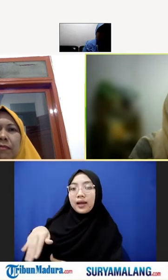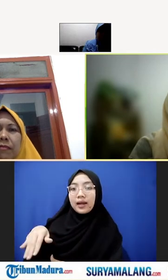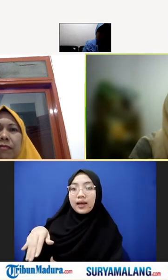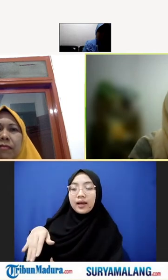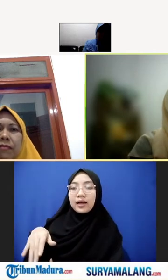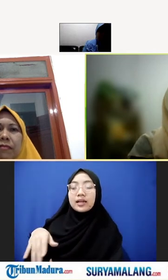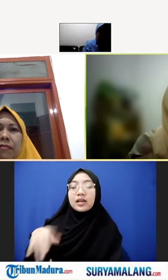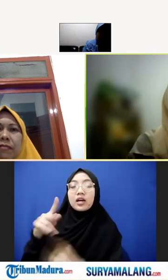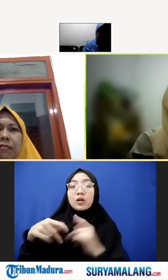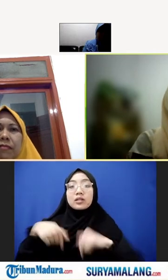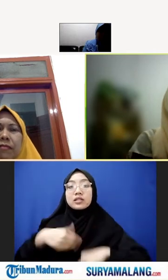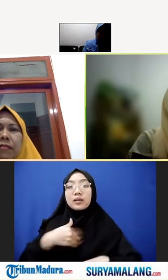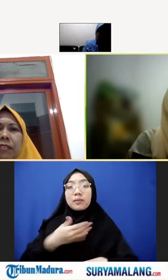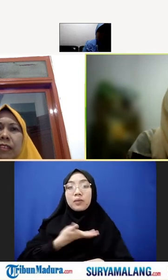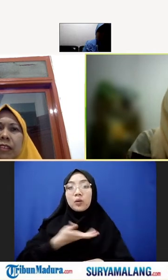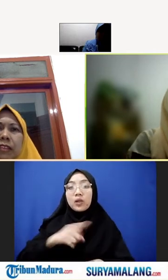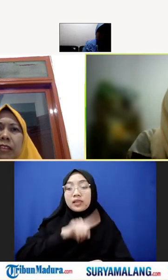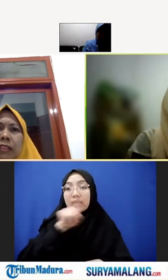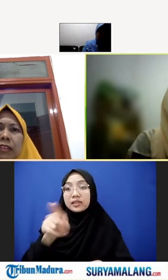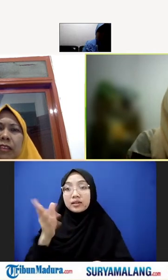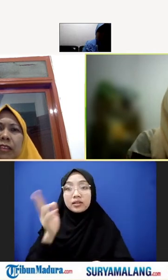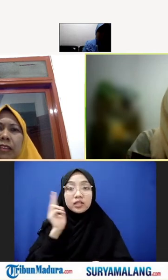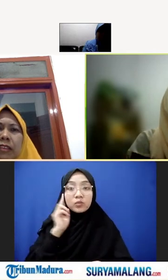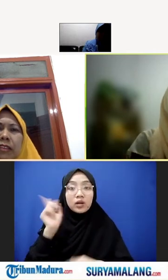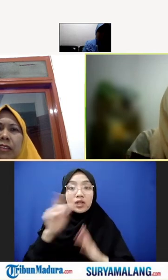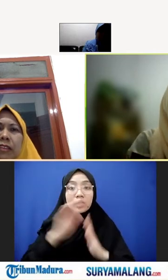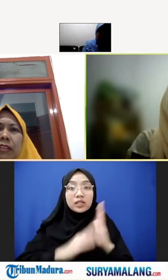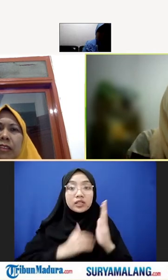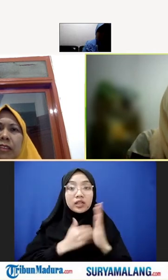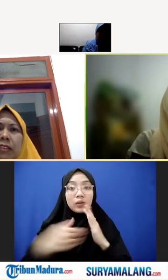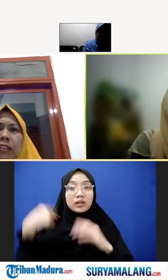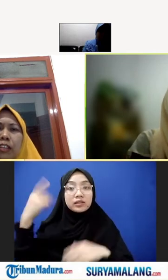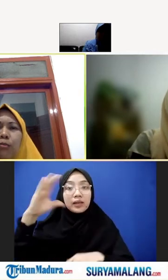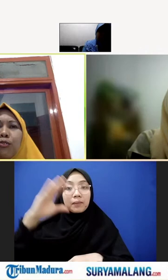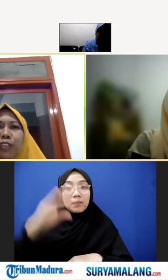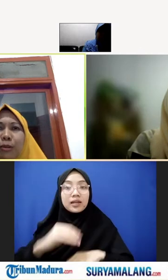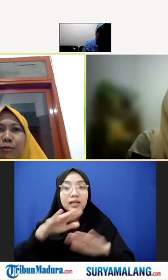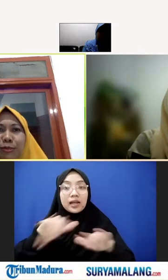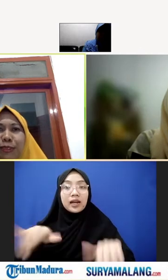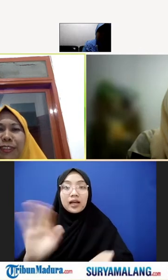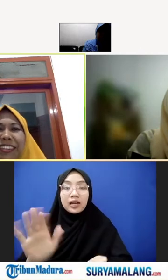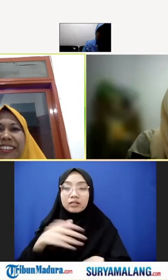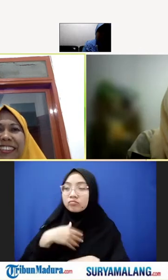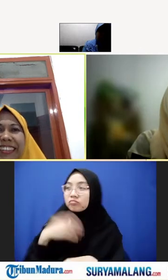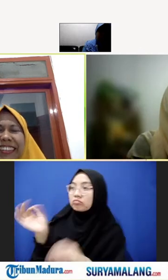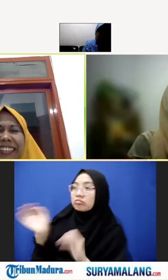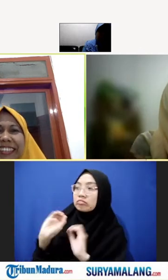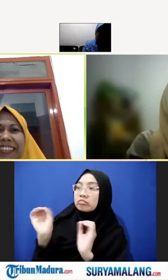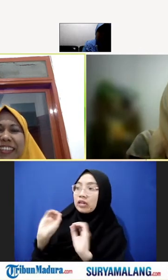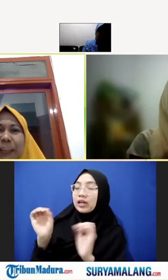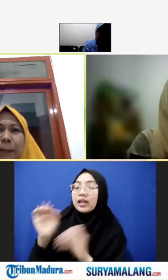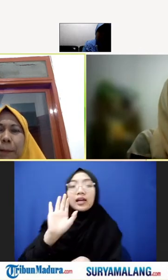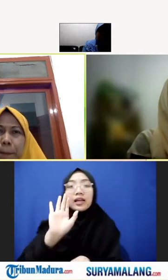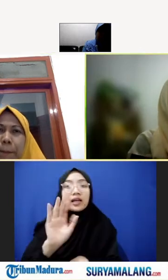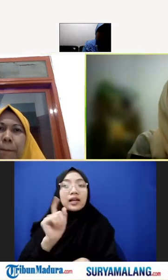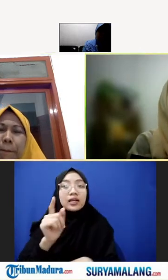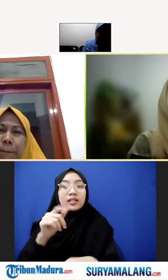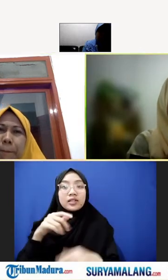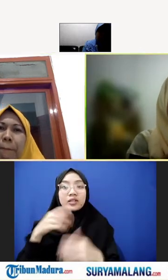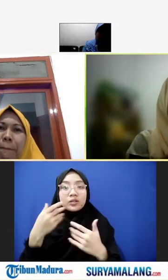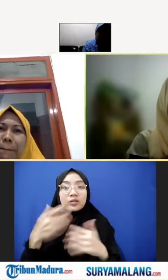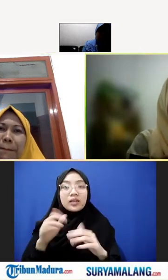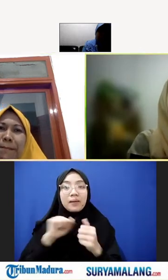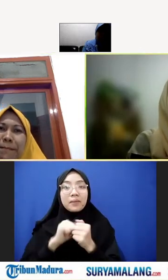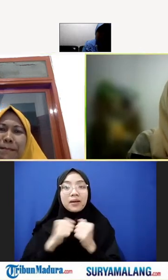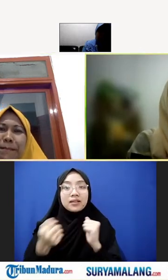saya mau nanya sama ibu, ibu punya jadwal harian anak nggak? Nggak punya, Bu. Nah, itu aja udah masalah